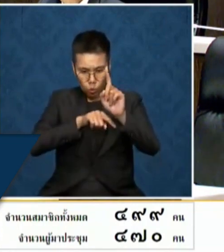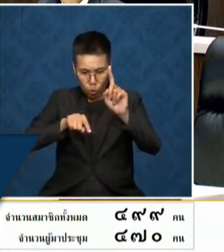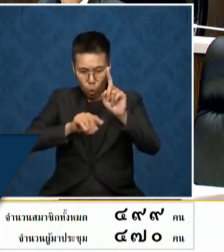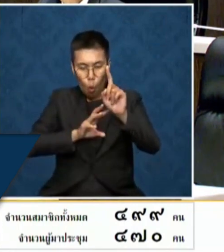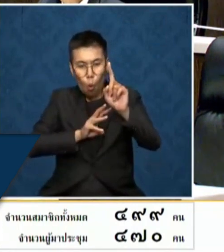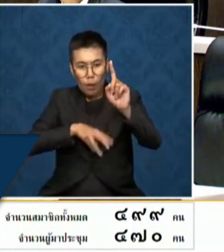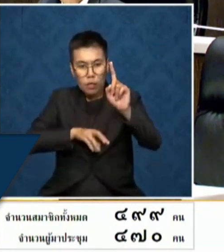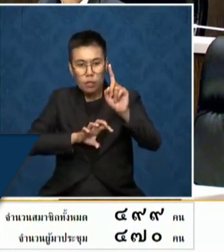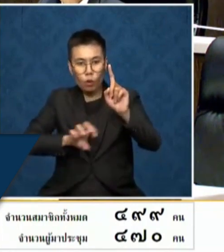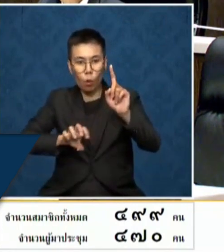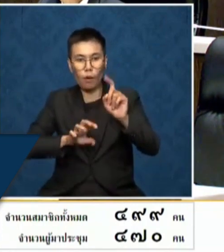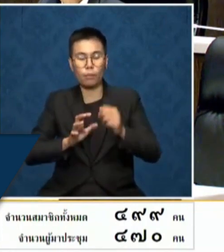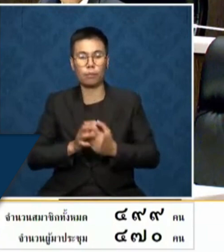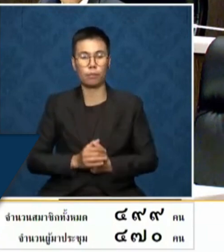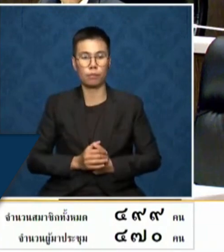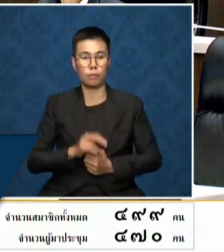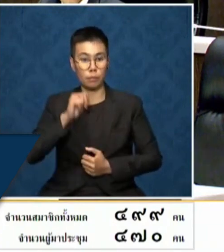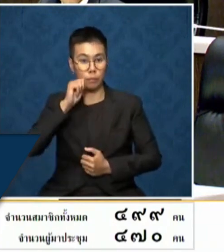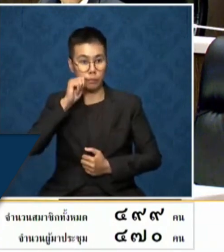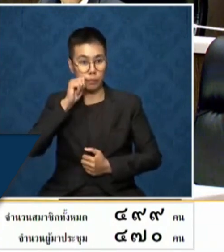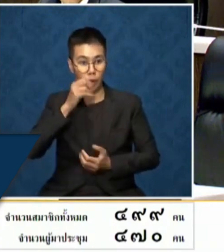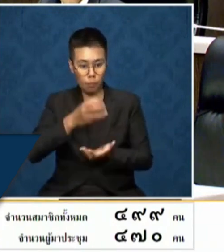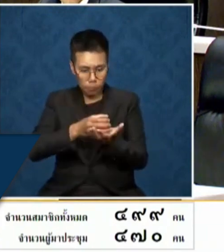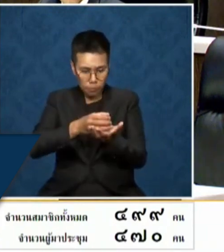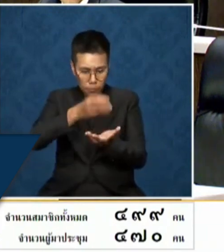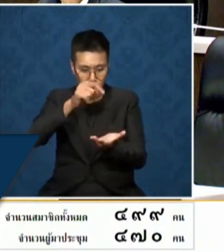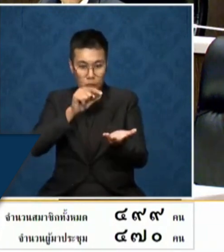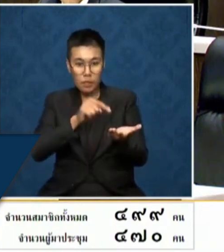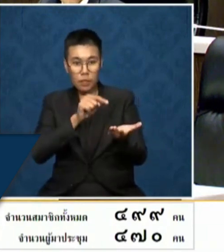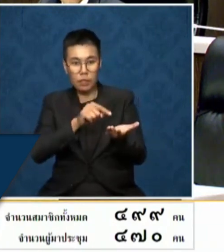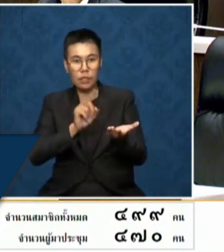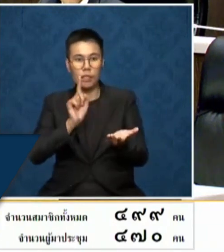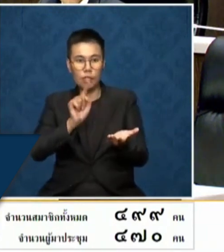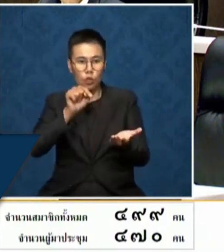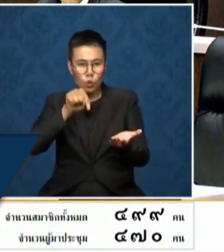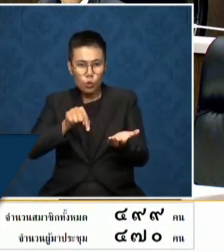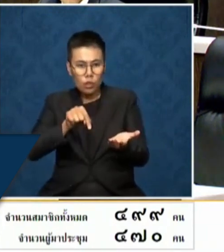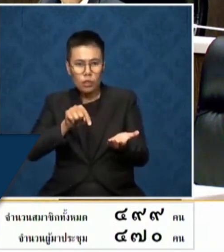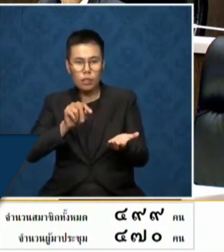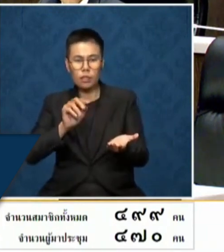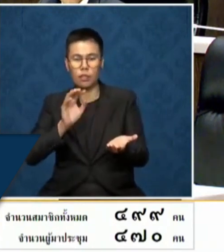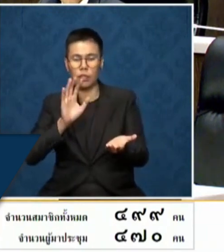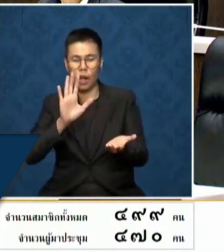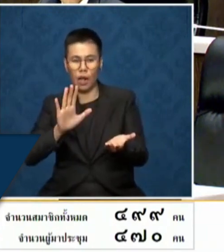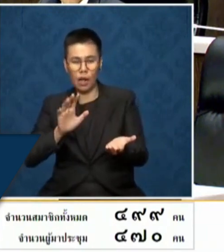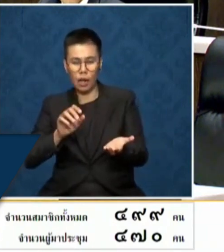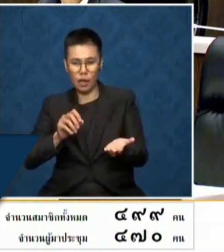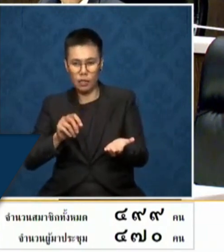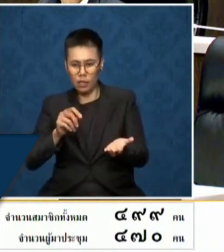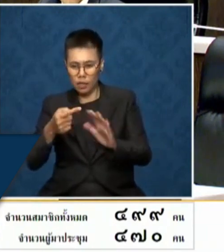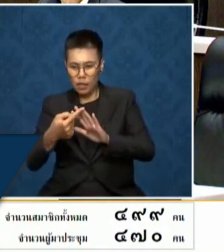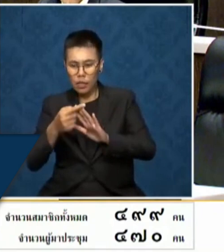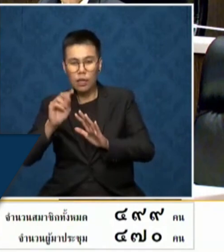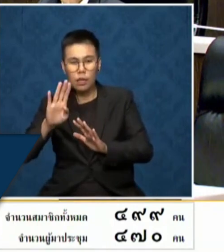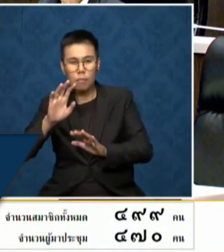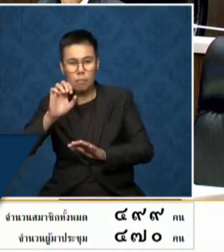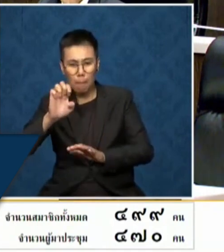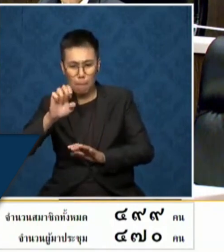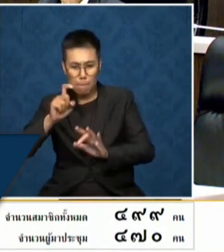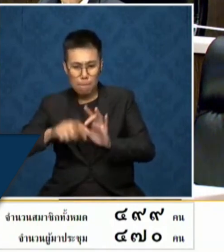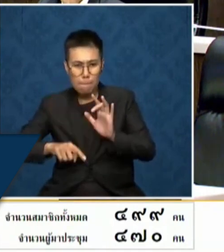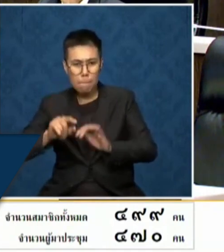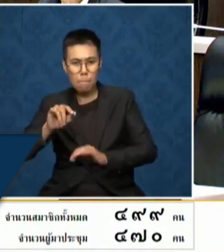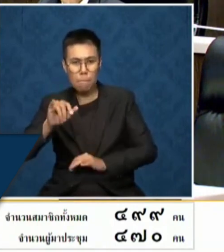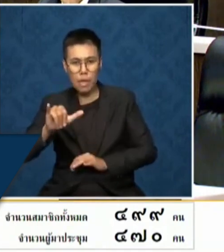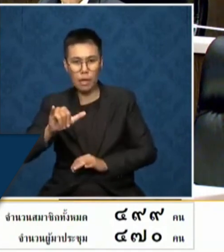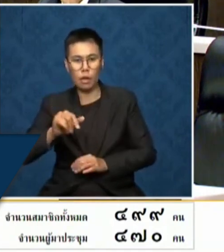บาทอันเนี้ยน้ำในเนี้ยจะมีมูลค่าเพียงแค่1.5เบี้ยครับท่านประธานผมก็ไม่ทราบว่าสภานี้